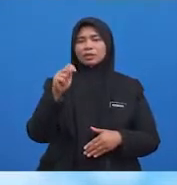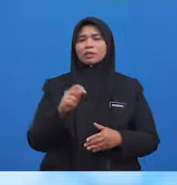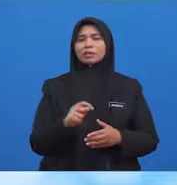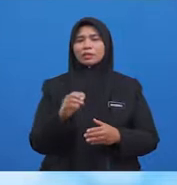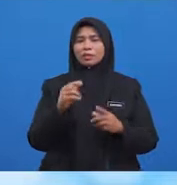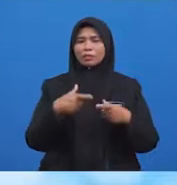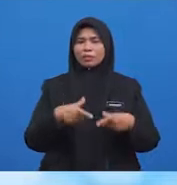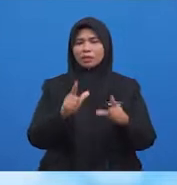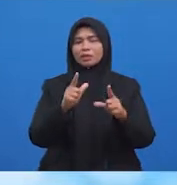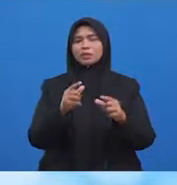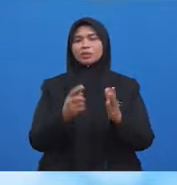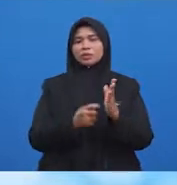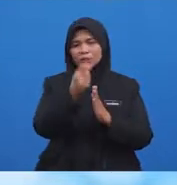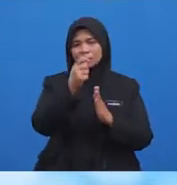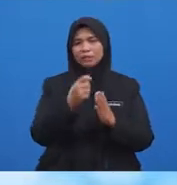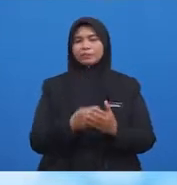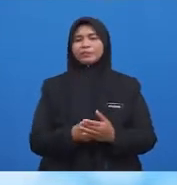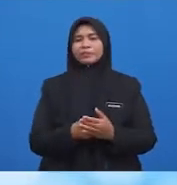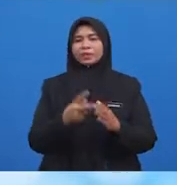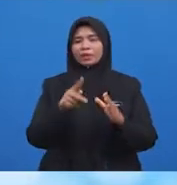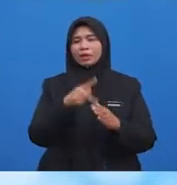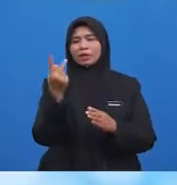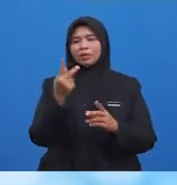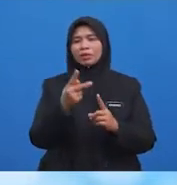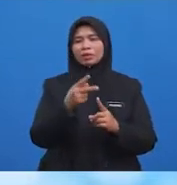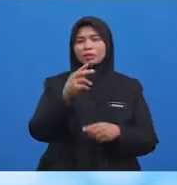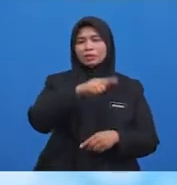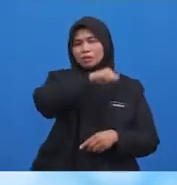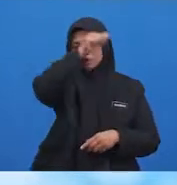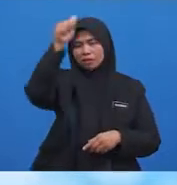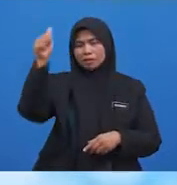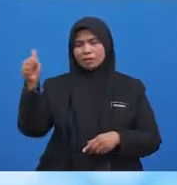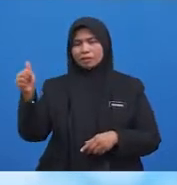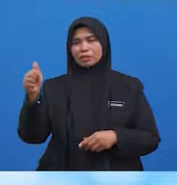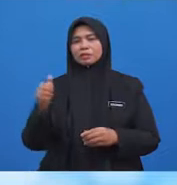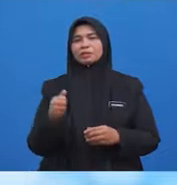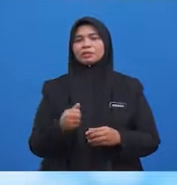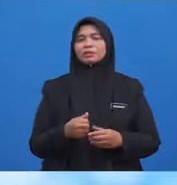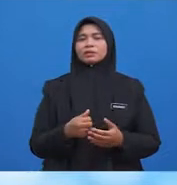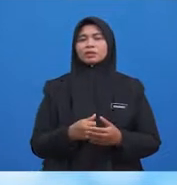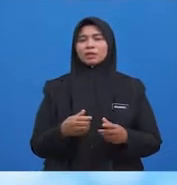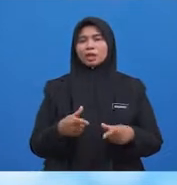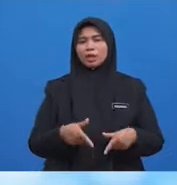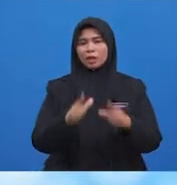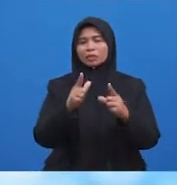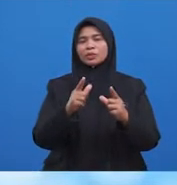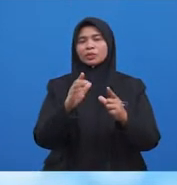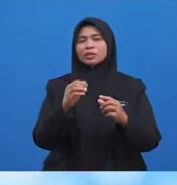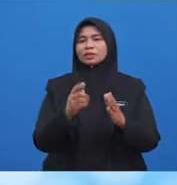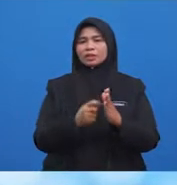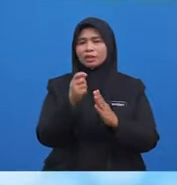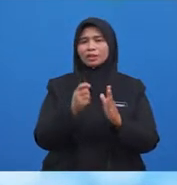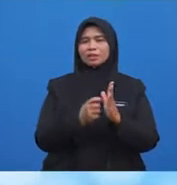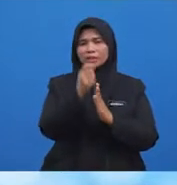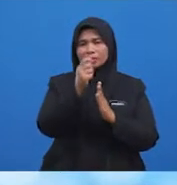berminat ke kau ke angka selepas pada kelajuan yang tinggi dan kelihatan